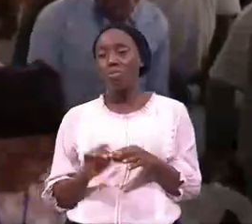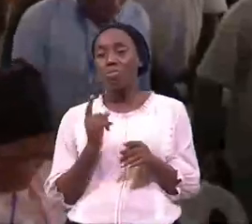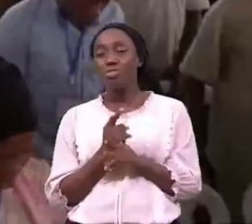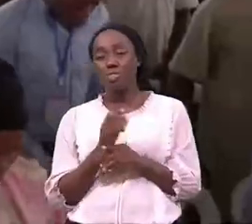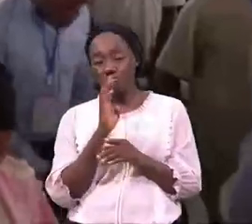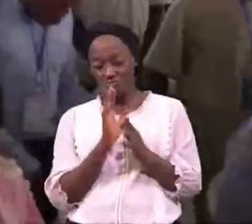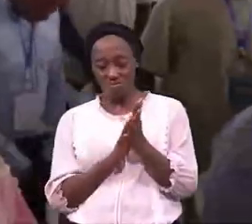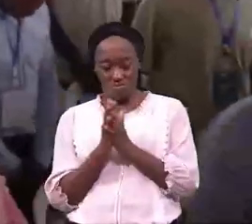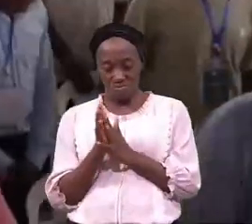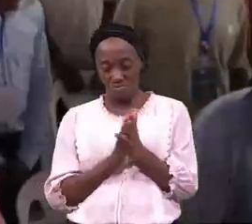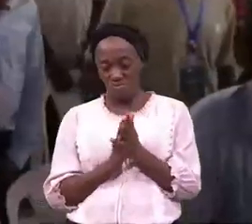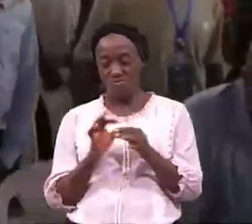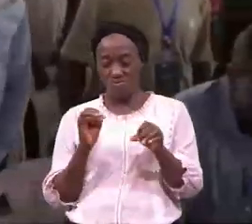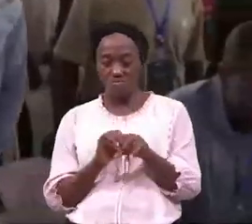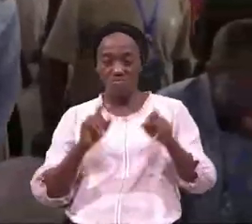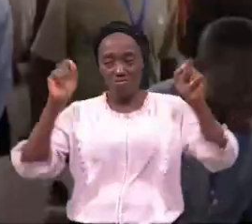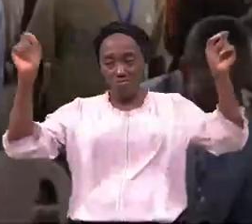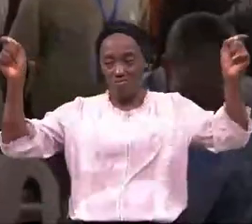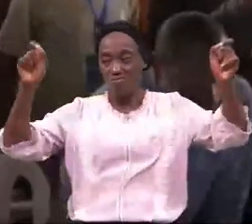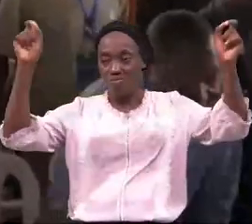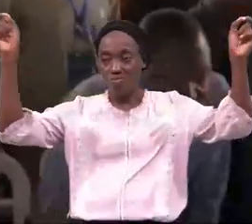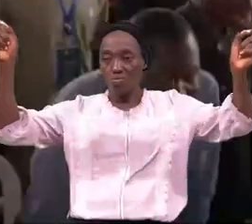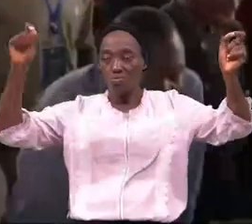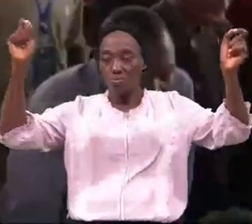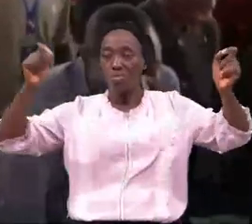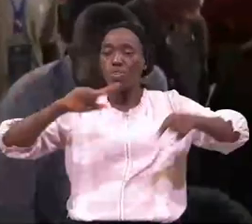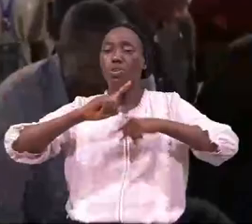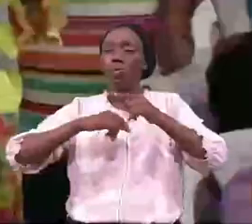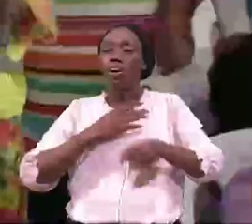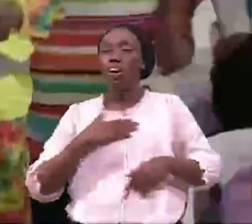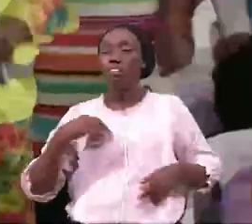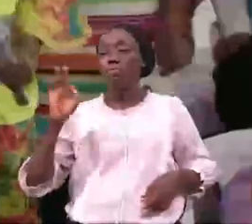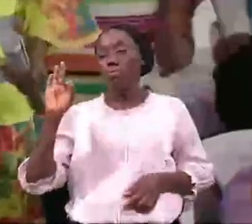Ne t'intéresse pas aux cérémonies. Va prêcher la parole.